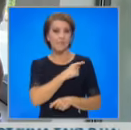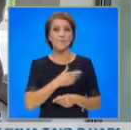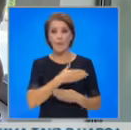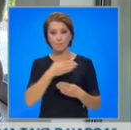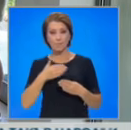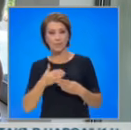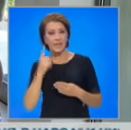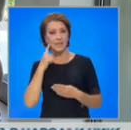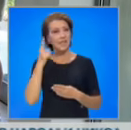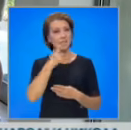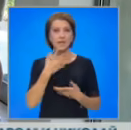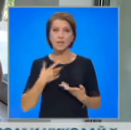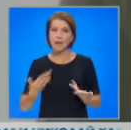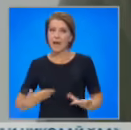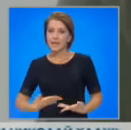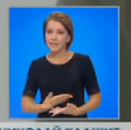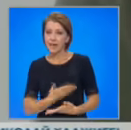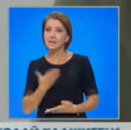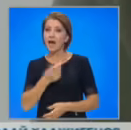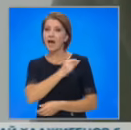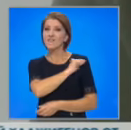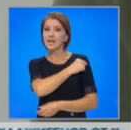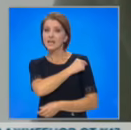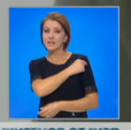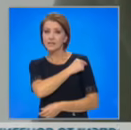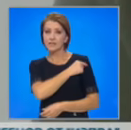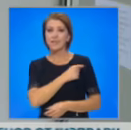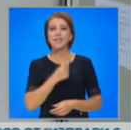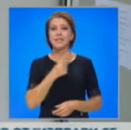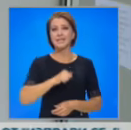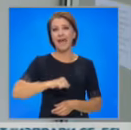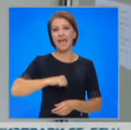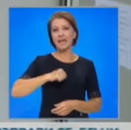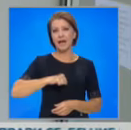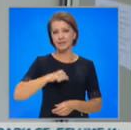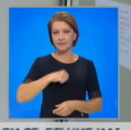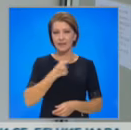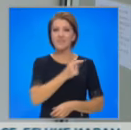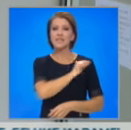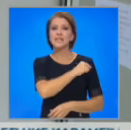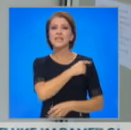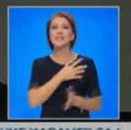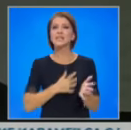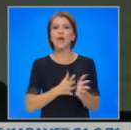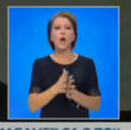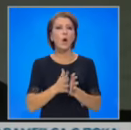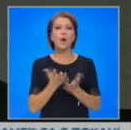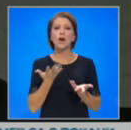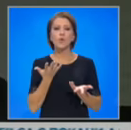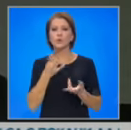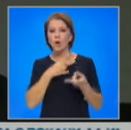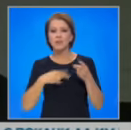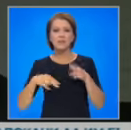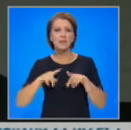последните дни има засилен интерес към имунизация с еднодозовата ваксина на Янсен. Ваксинират се предимно хора, които търсят бърз начин